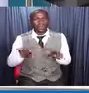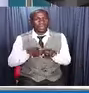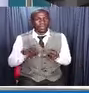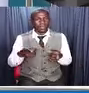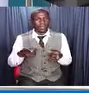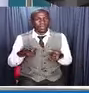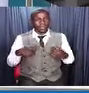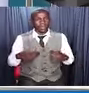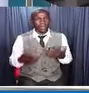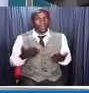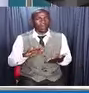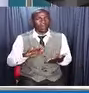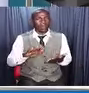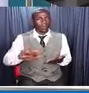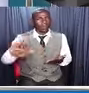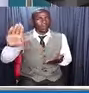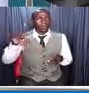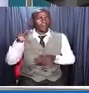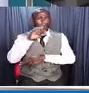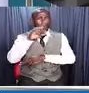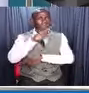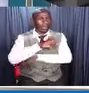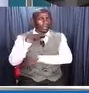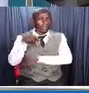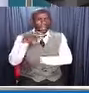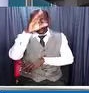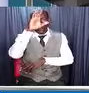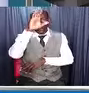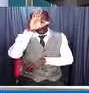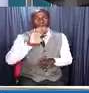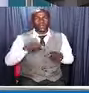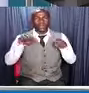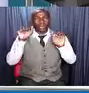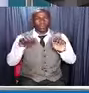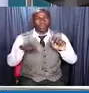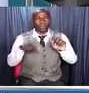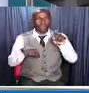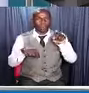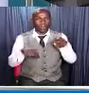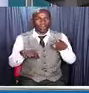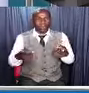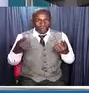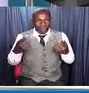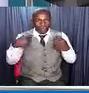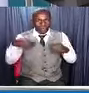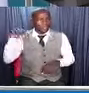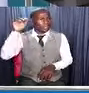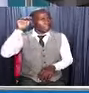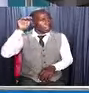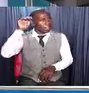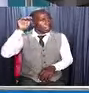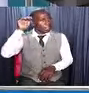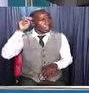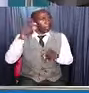came. Yaweza kuwa hii ni siku yako. It can be your day. Mungu amekujalia. That God has enabled you. Uje usikie. To come and